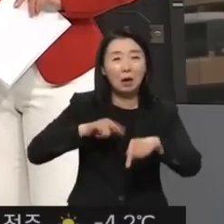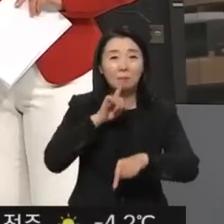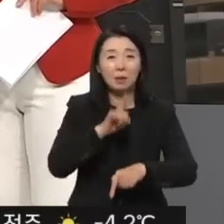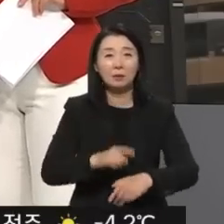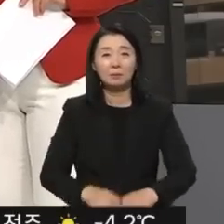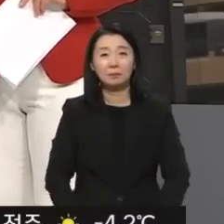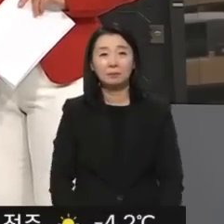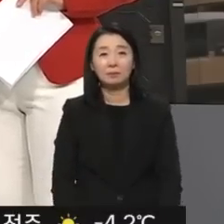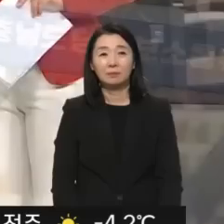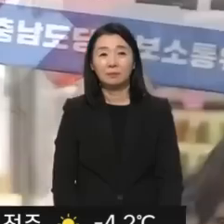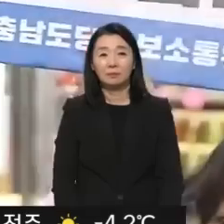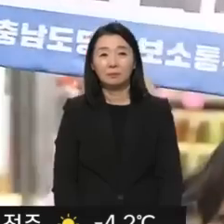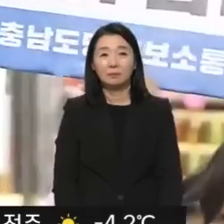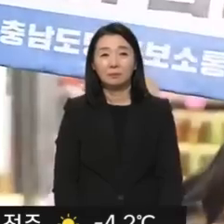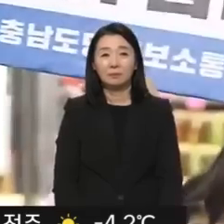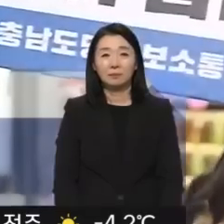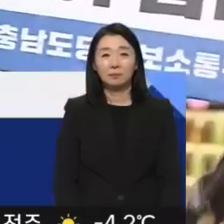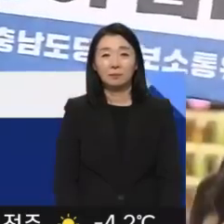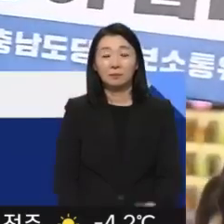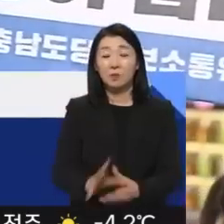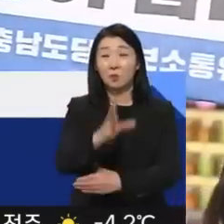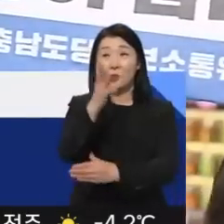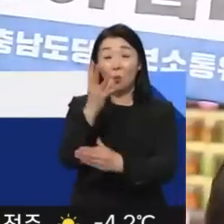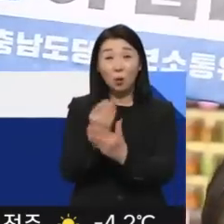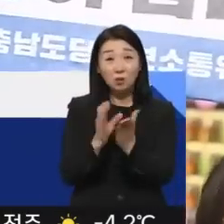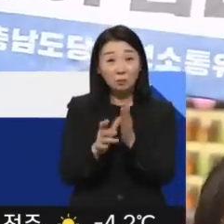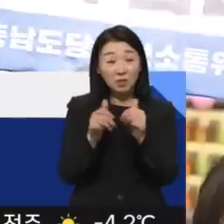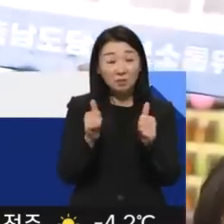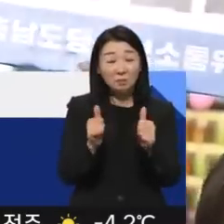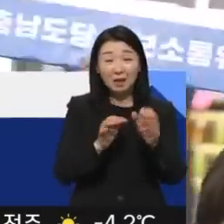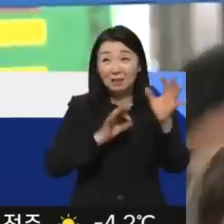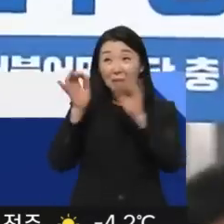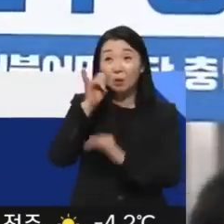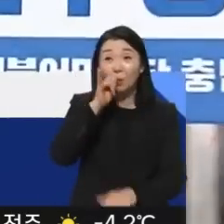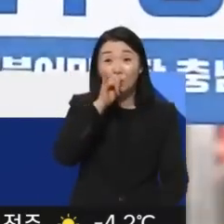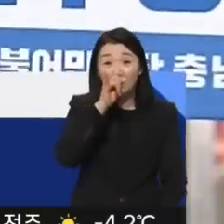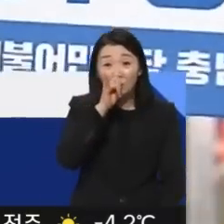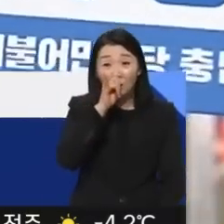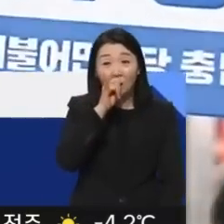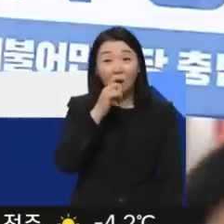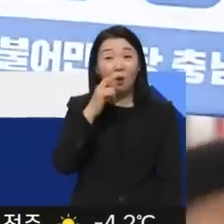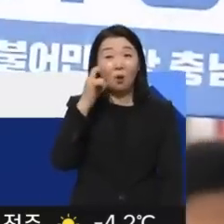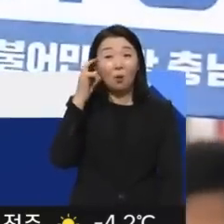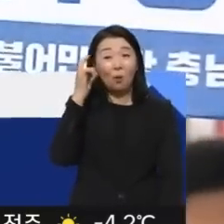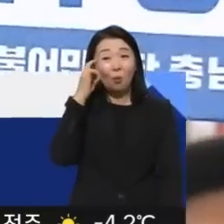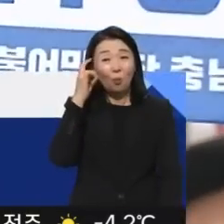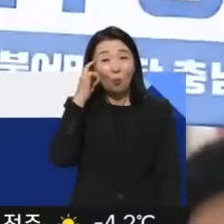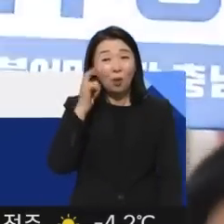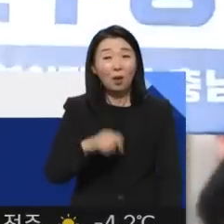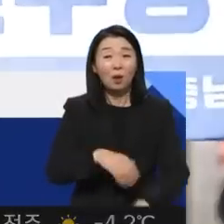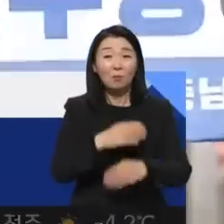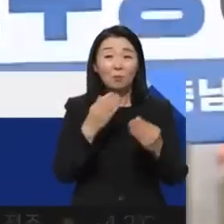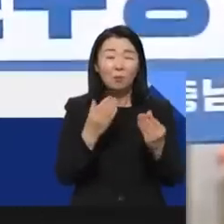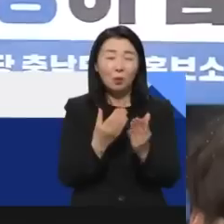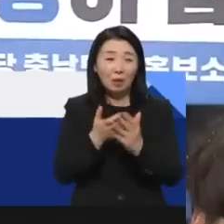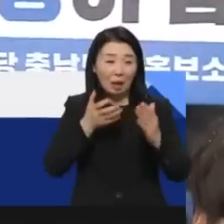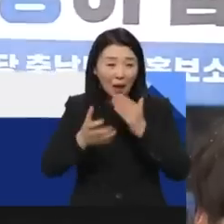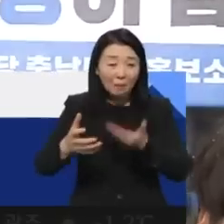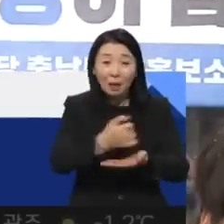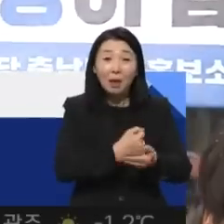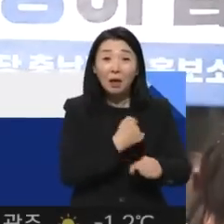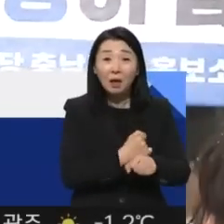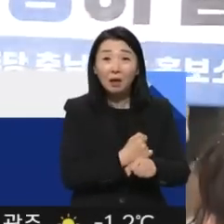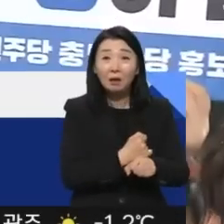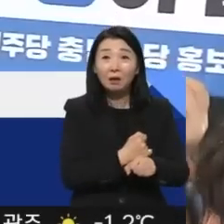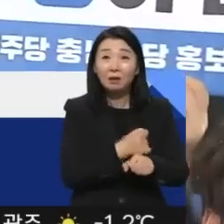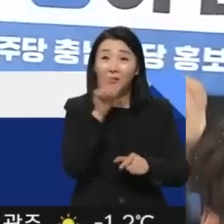거였습니다. 월드컵에 심판이 사고를 치니까 압색하자 이런 댓글이 올라옵니까? 우리